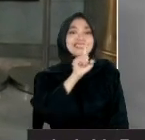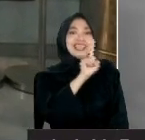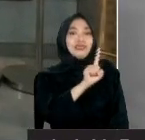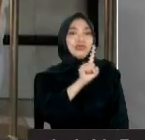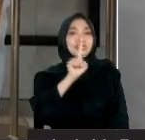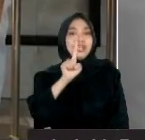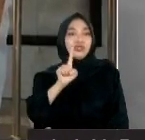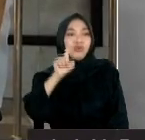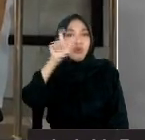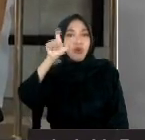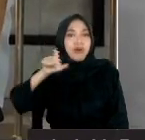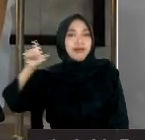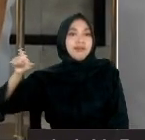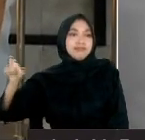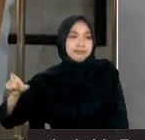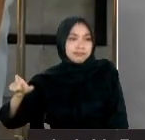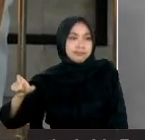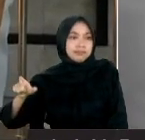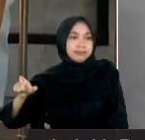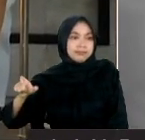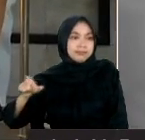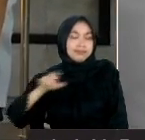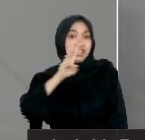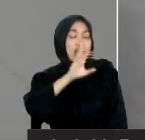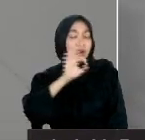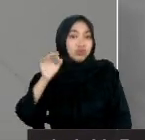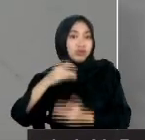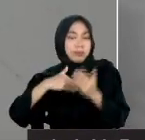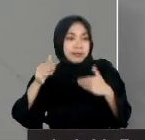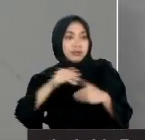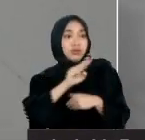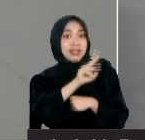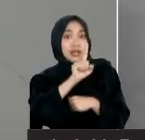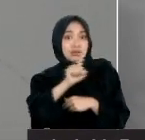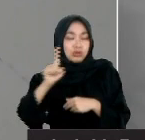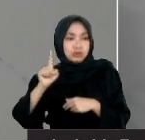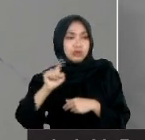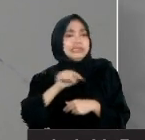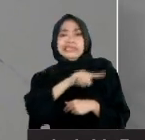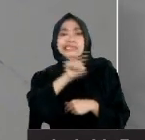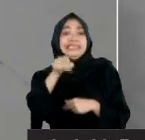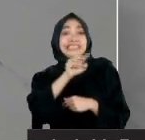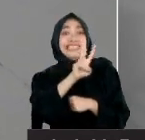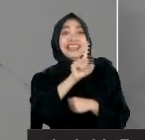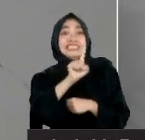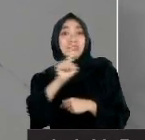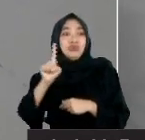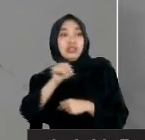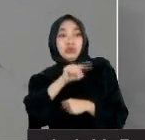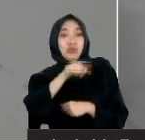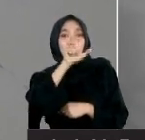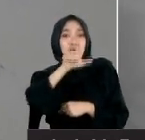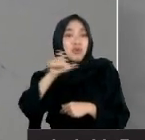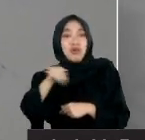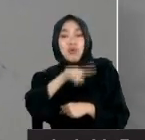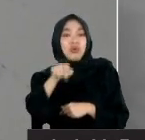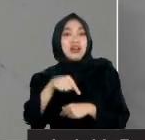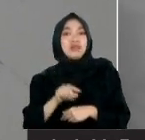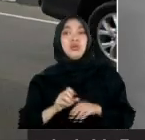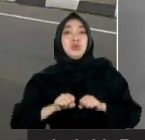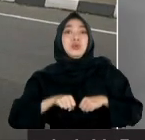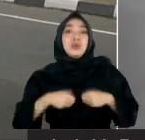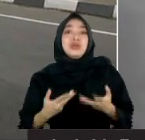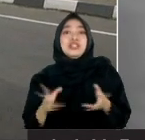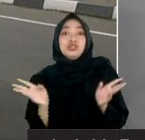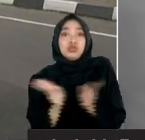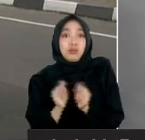orang. Kemudian untuk estimasi ataupun potensi kerugian yang diduga terjadi akibat